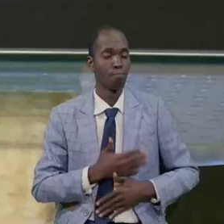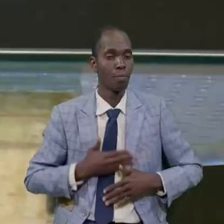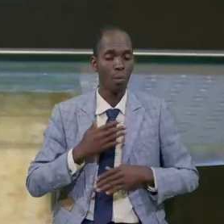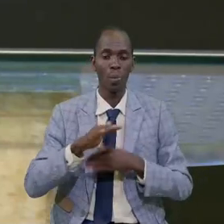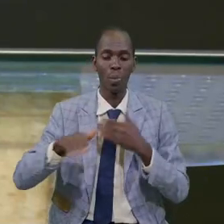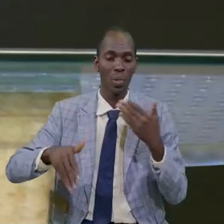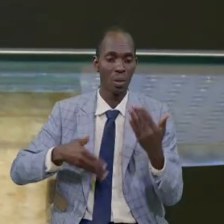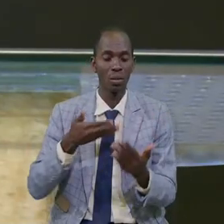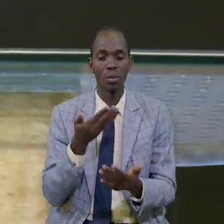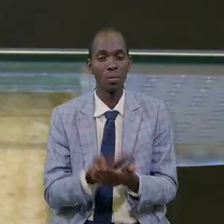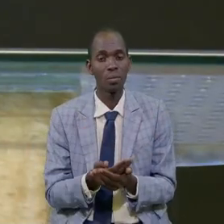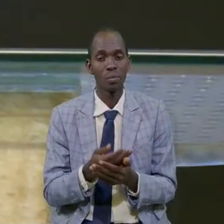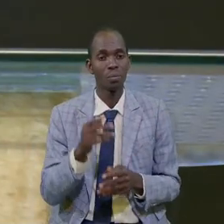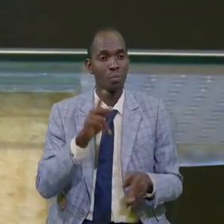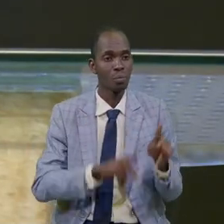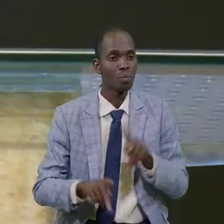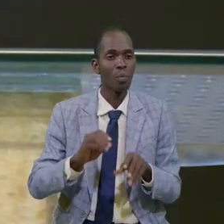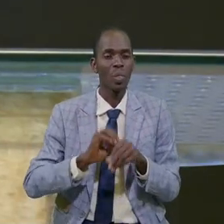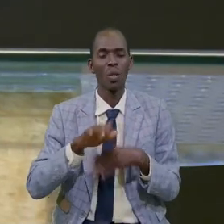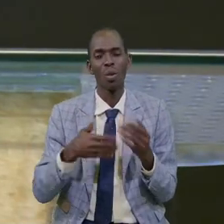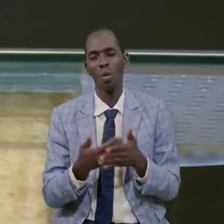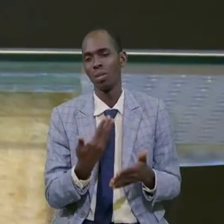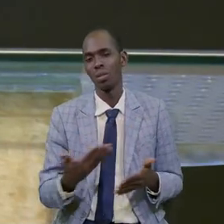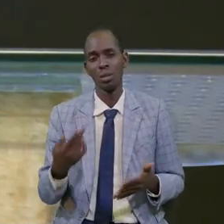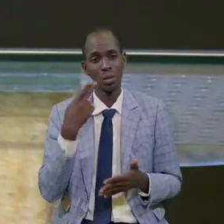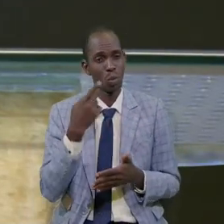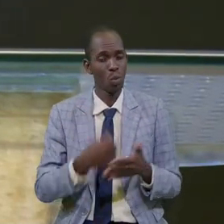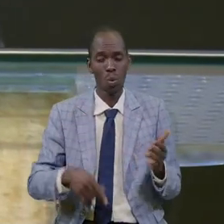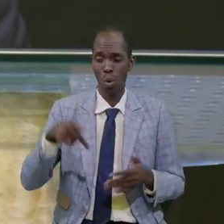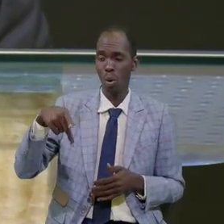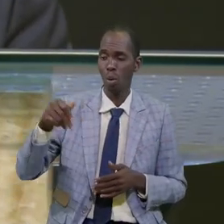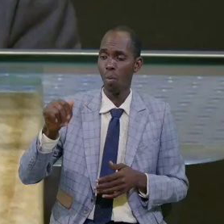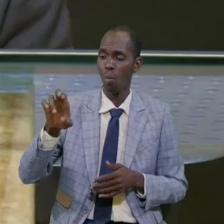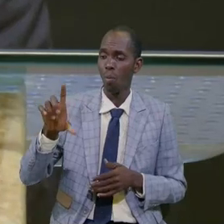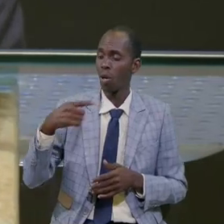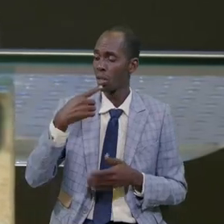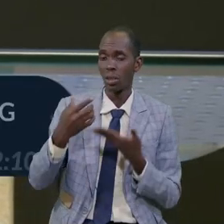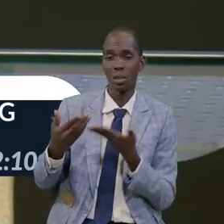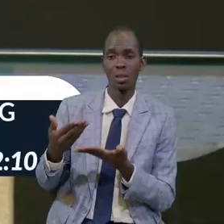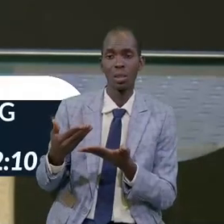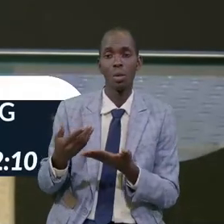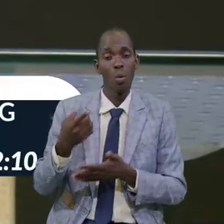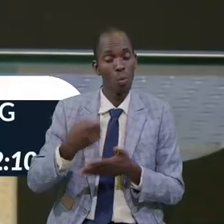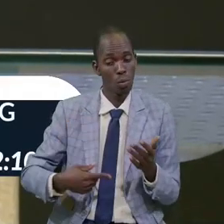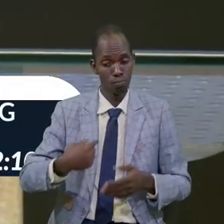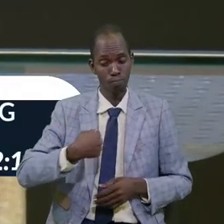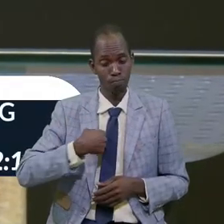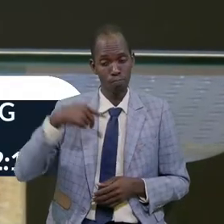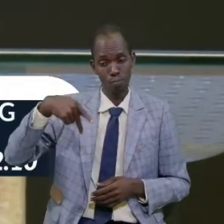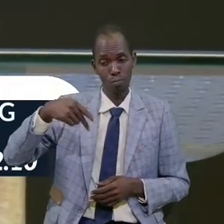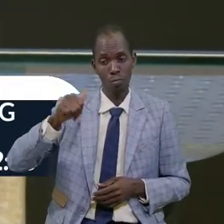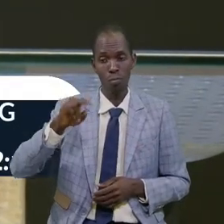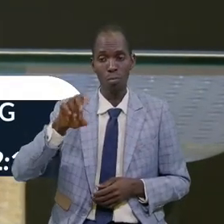De la même manière que moi aussi, je m'efforce en toutes choses de complaire à tous. Paul disait que ce que je vous